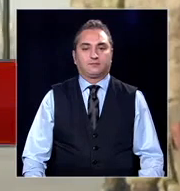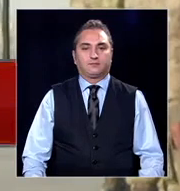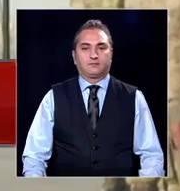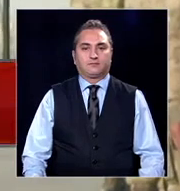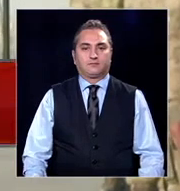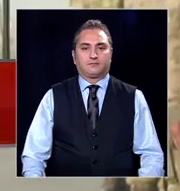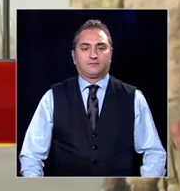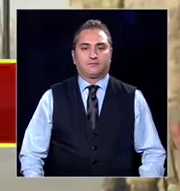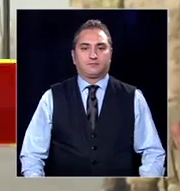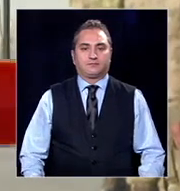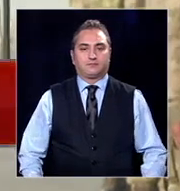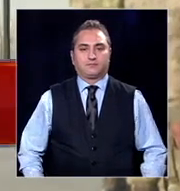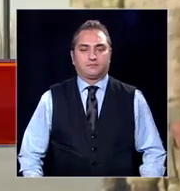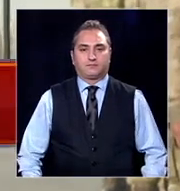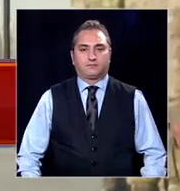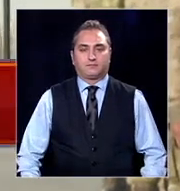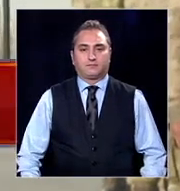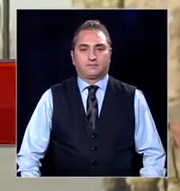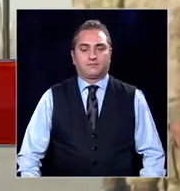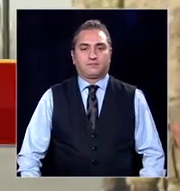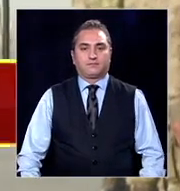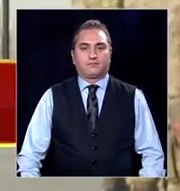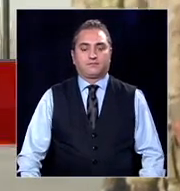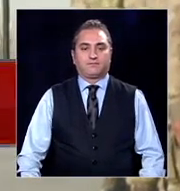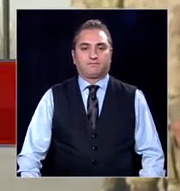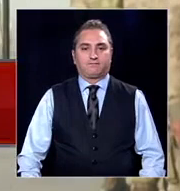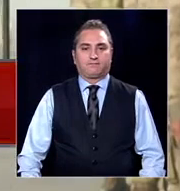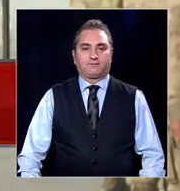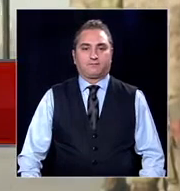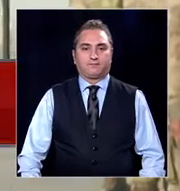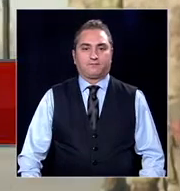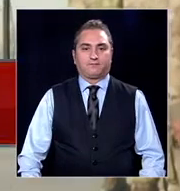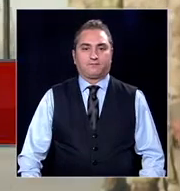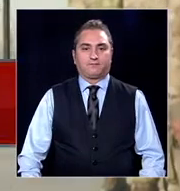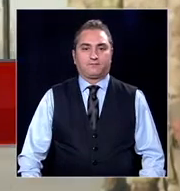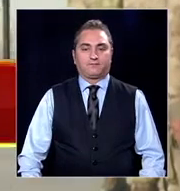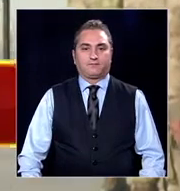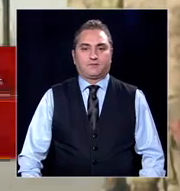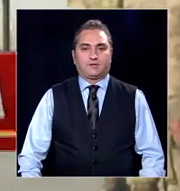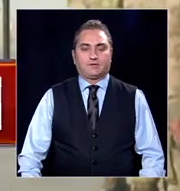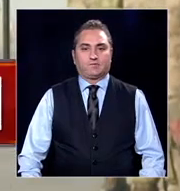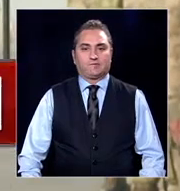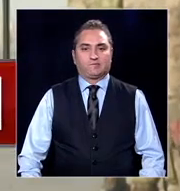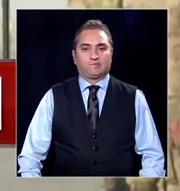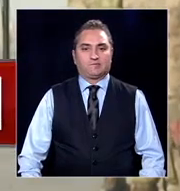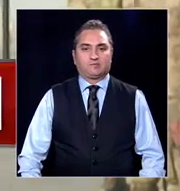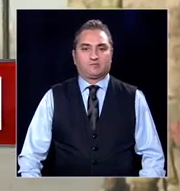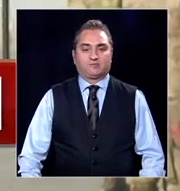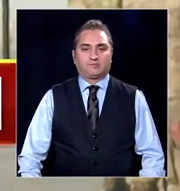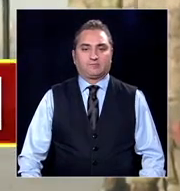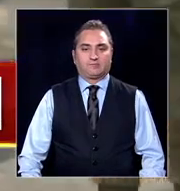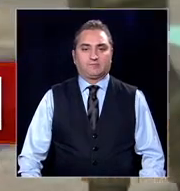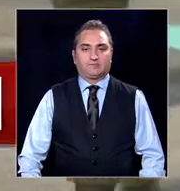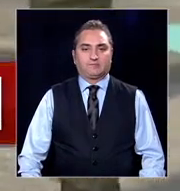Militan ruhlu insanları, ülkenin huzurunu bozmak isteyen siyasileri de çok gördüm. Ama bu tezgaha bu ülke bir kez